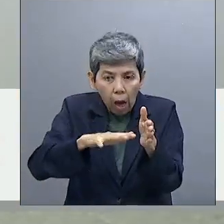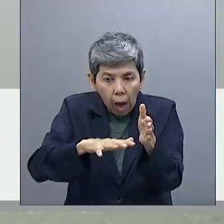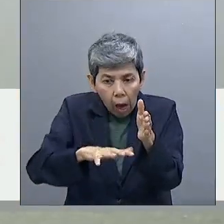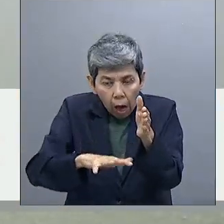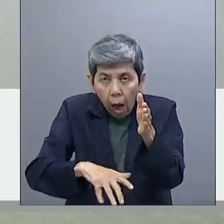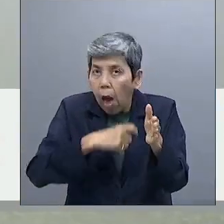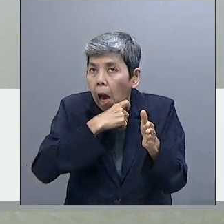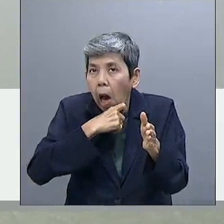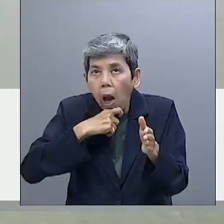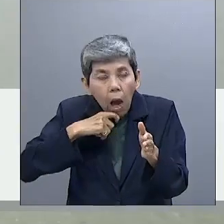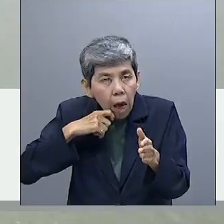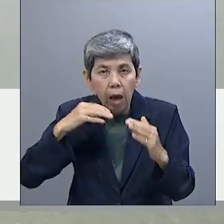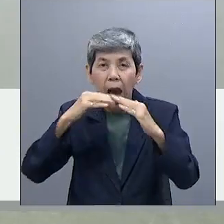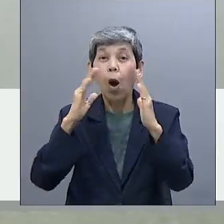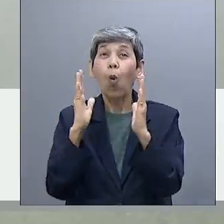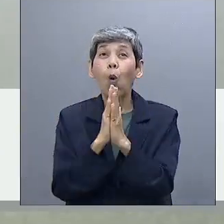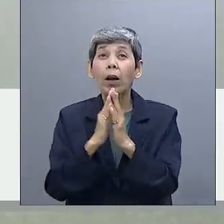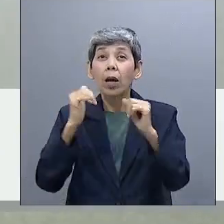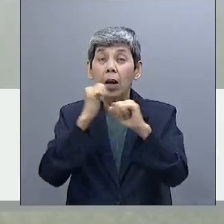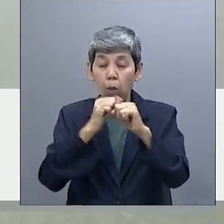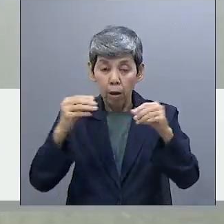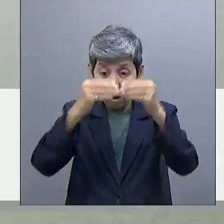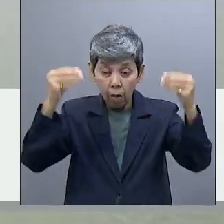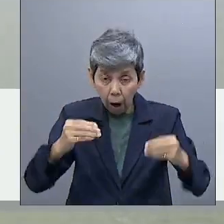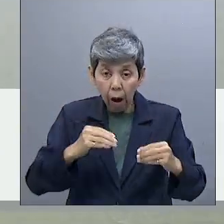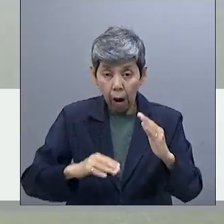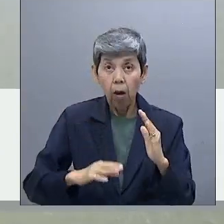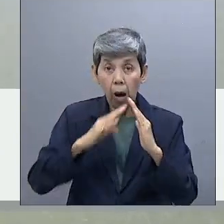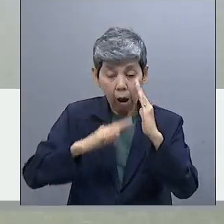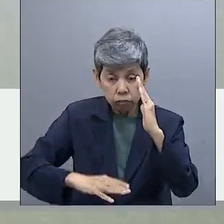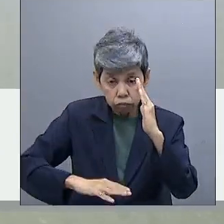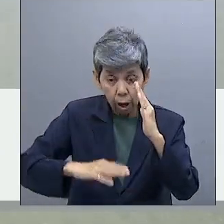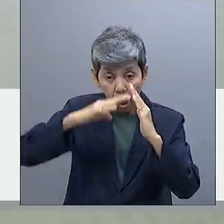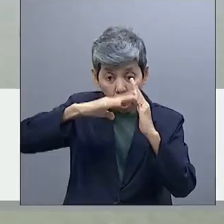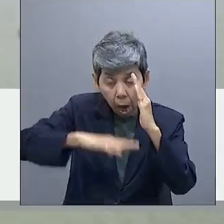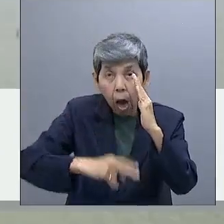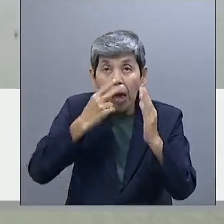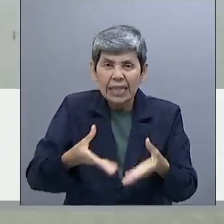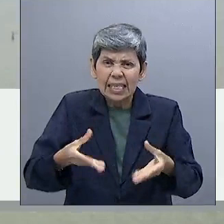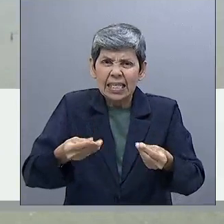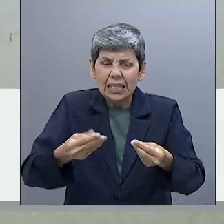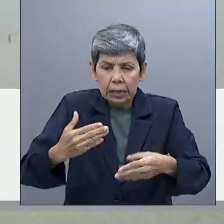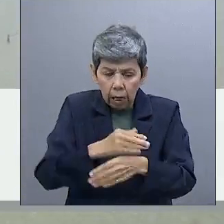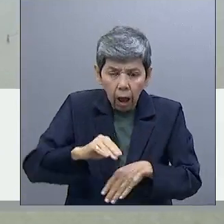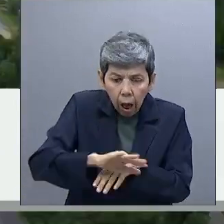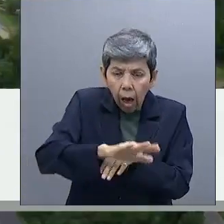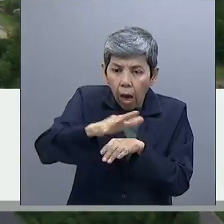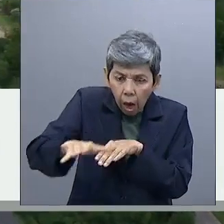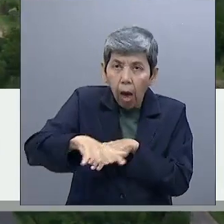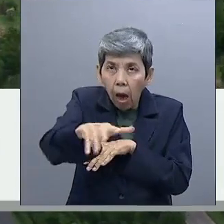ซุ้มประตูวัดเก่าแก่เริ่มโผล่พ้นน้ำให้เห็นนะคะรวมไปถึงเนินดินกลางเขื่อนก็โผล่ขึ้นมา